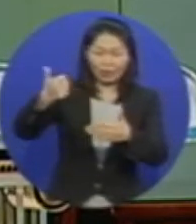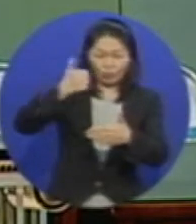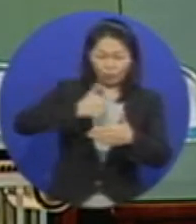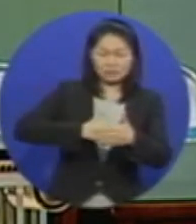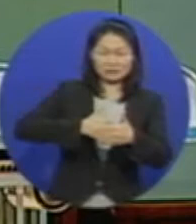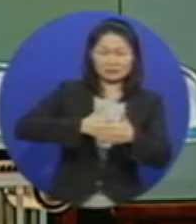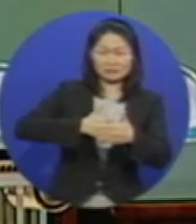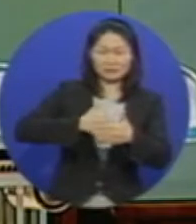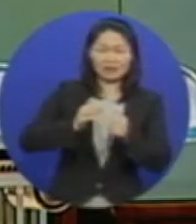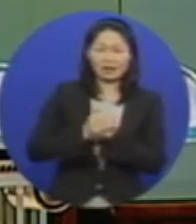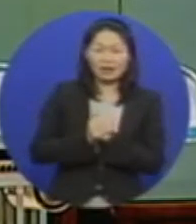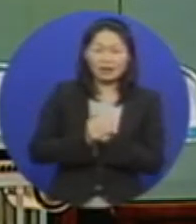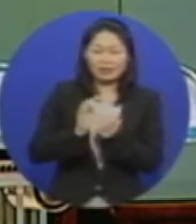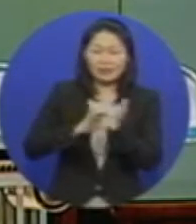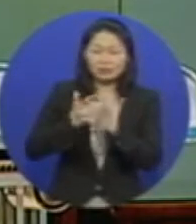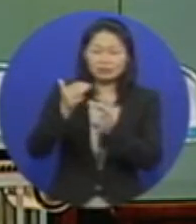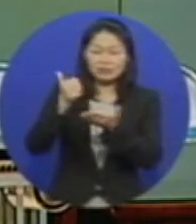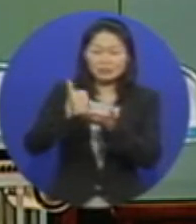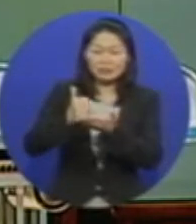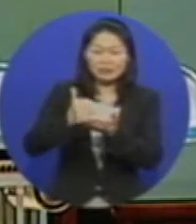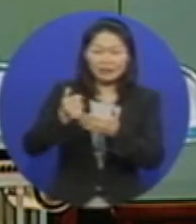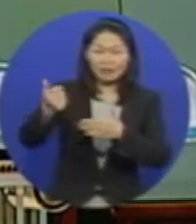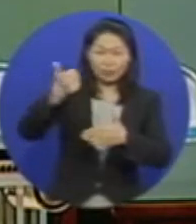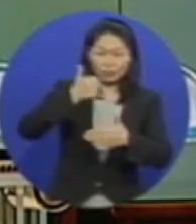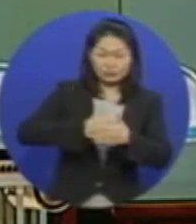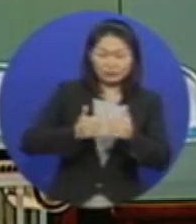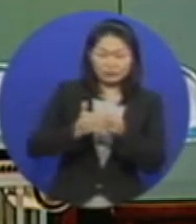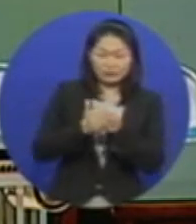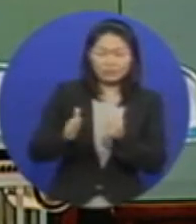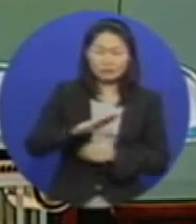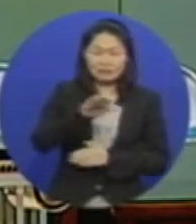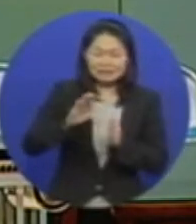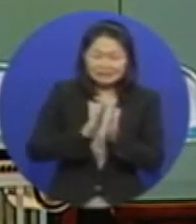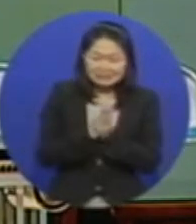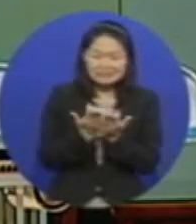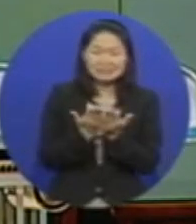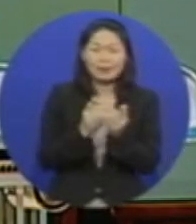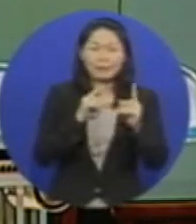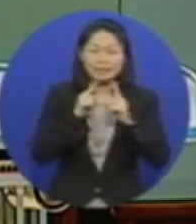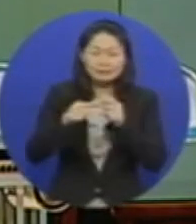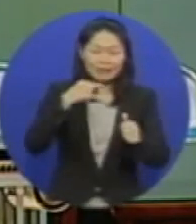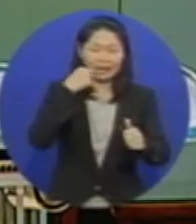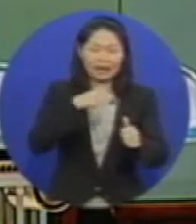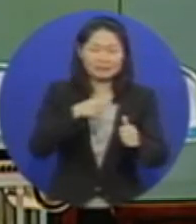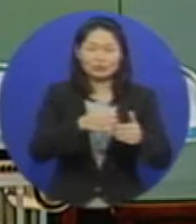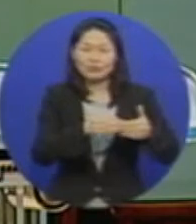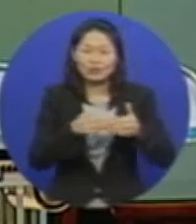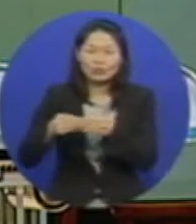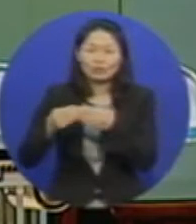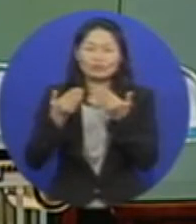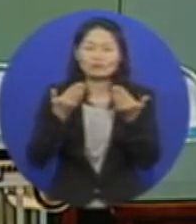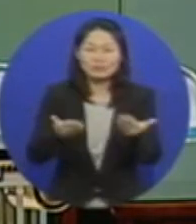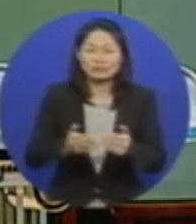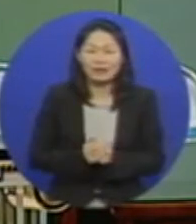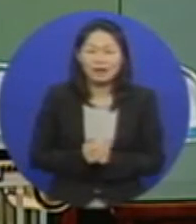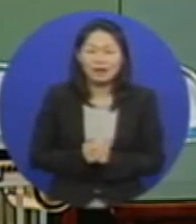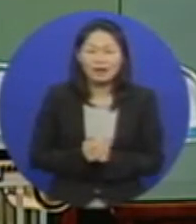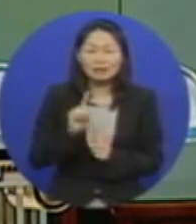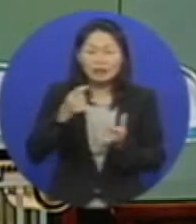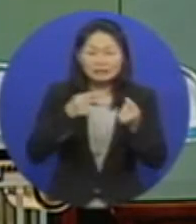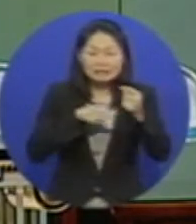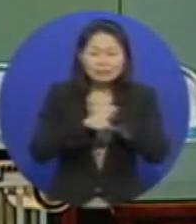오셨기 때문에 예수님이 우리에게 친히 말씀하시고 가르치시고 우리를 인도하시기 줘 그 말은 우리가